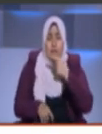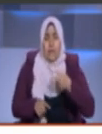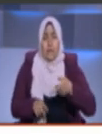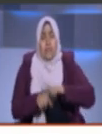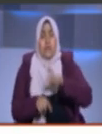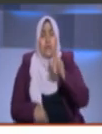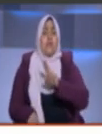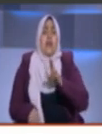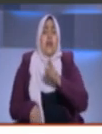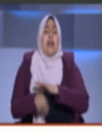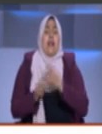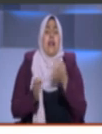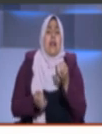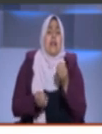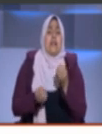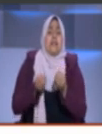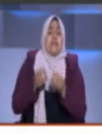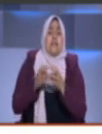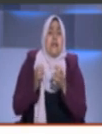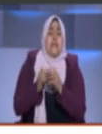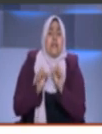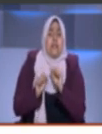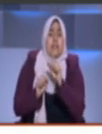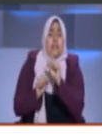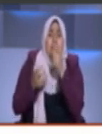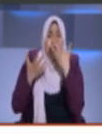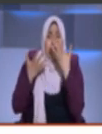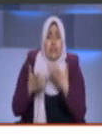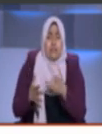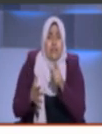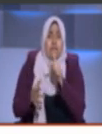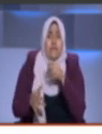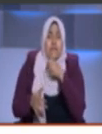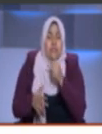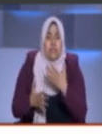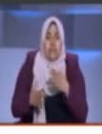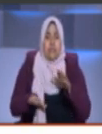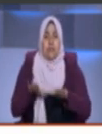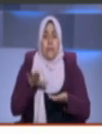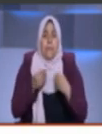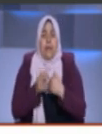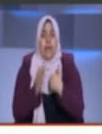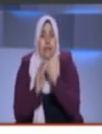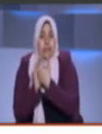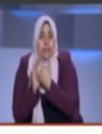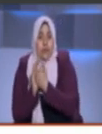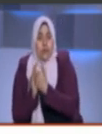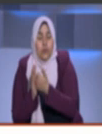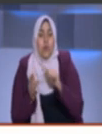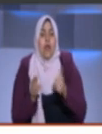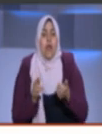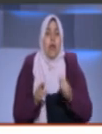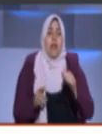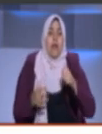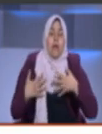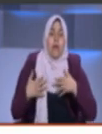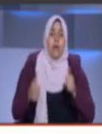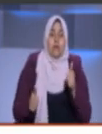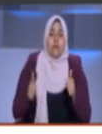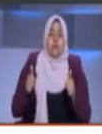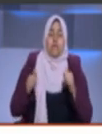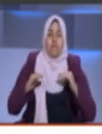عن استراتيجية فرنسا الآن خالد لإحداث التوازن ما بين الاقتصاد وما بين الأولوية الصحية،